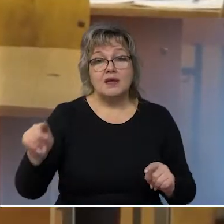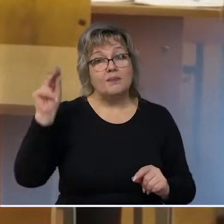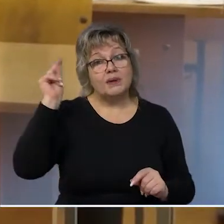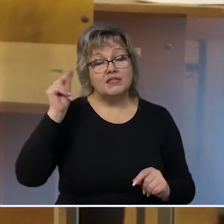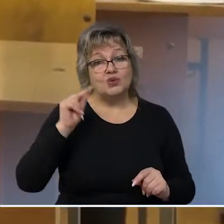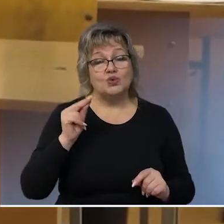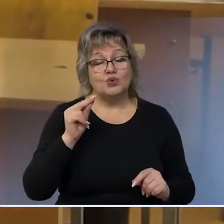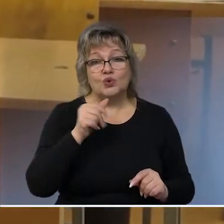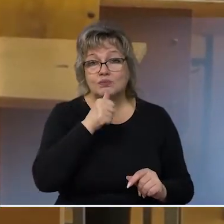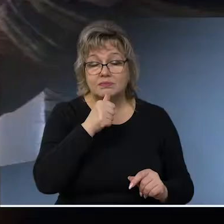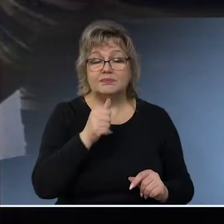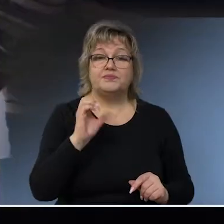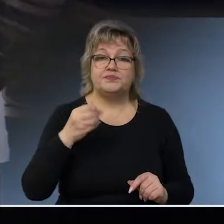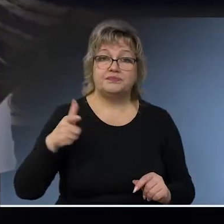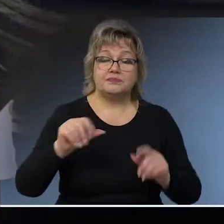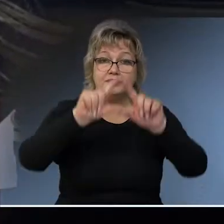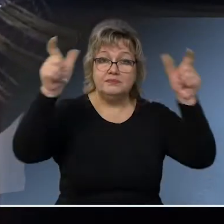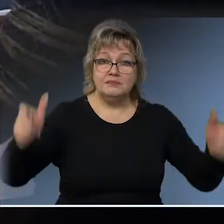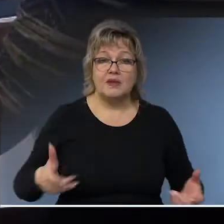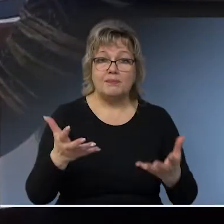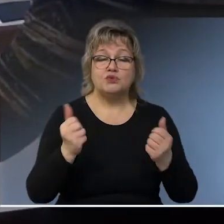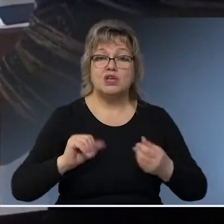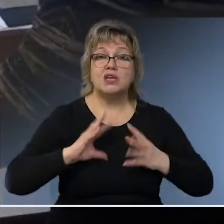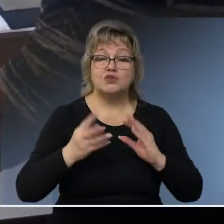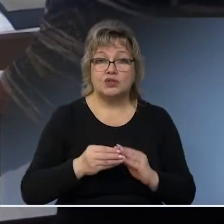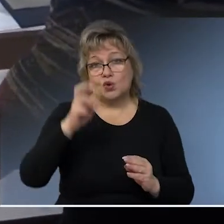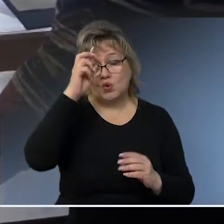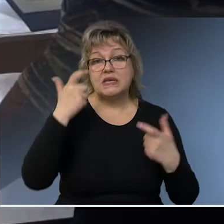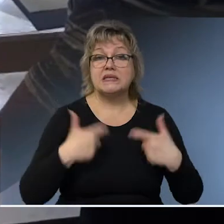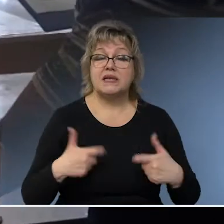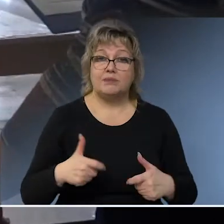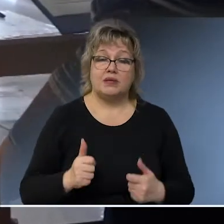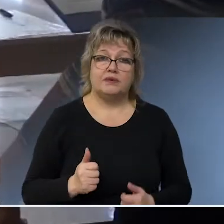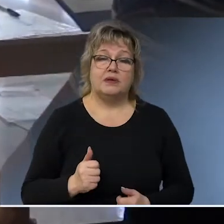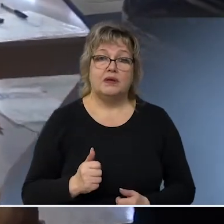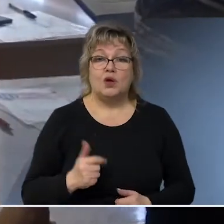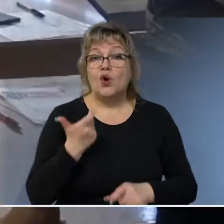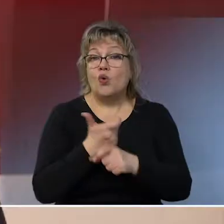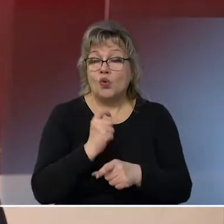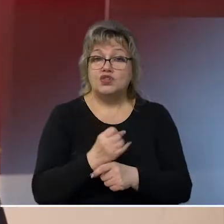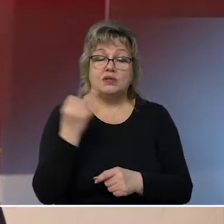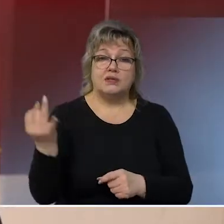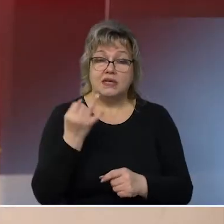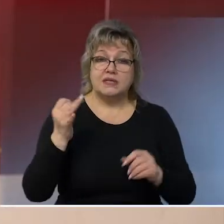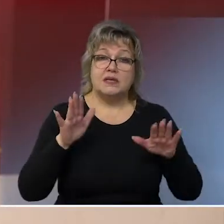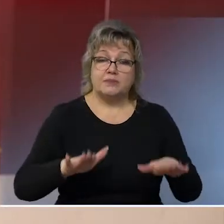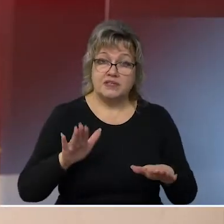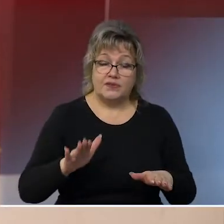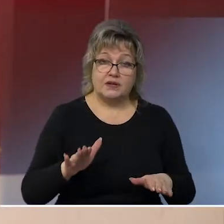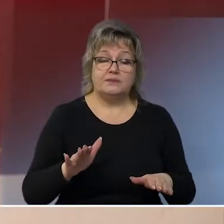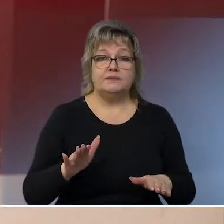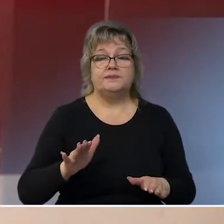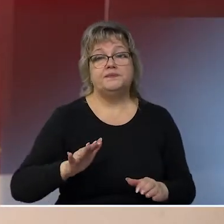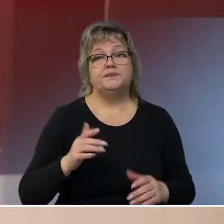всю процедуру ЕГЭ. От рамки металлодетектора до получения результатов госэкзамена. Ну, очень интересная атмосфера,